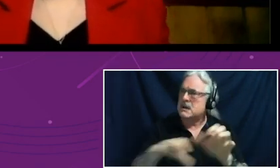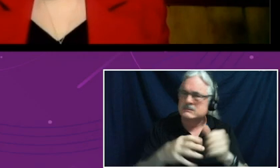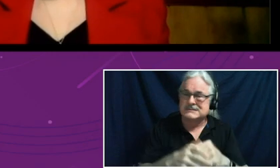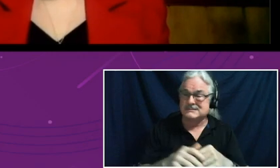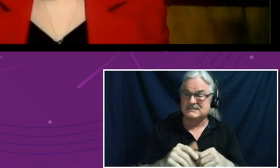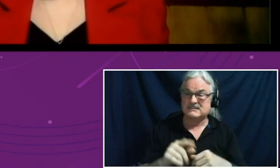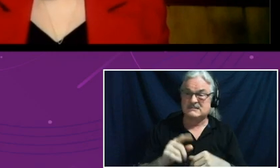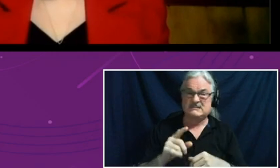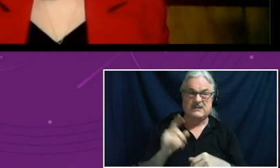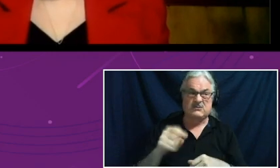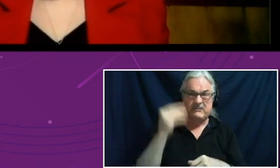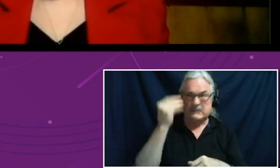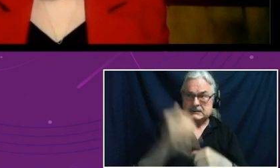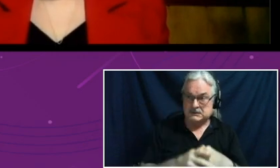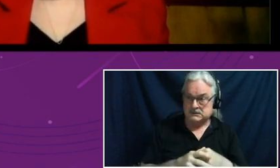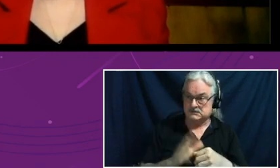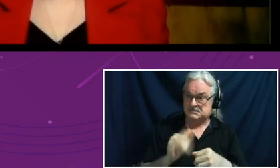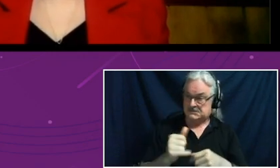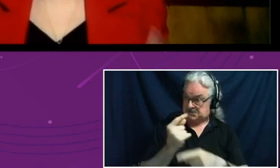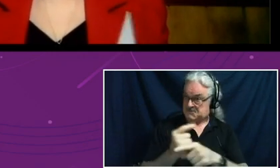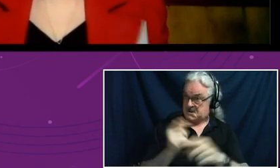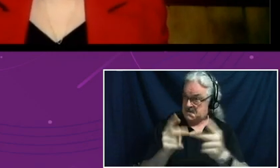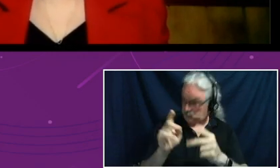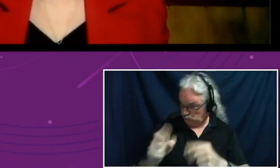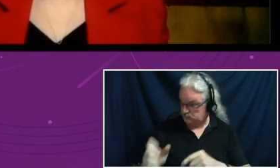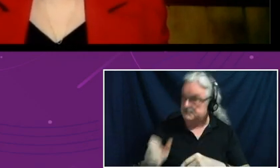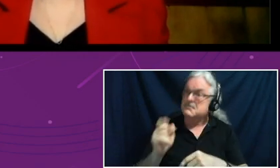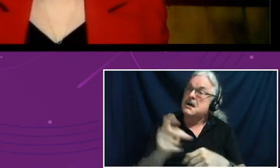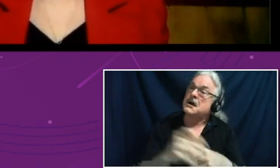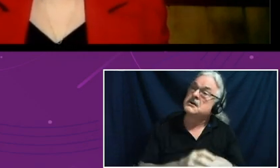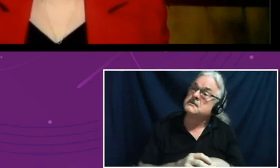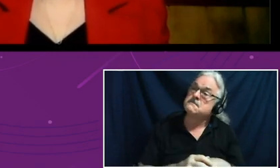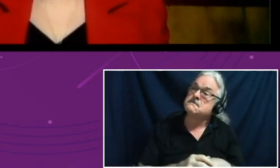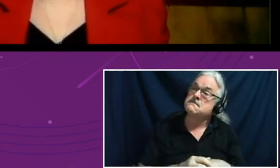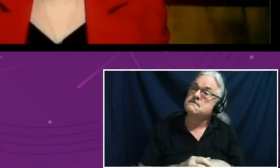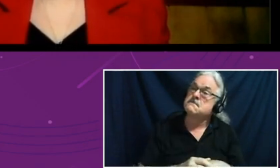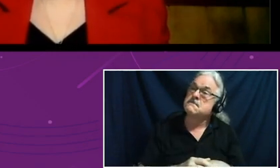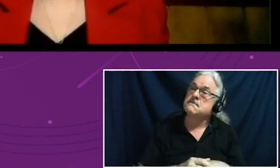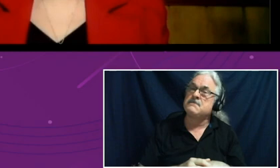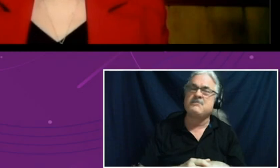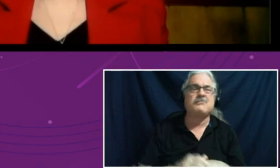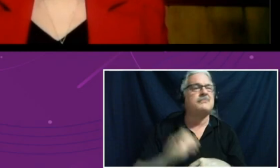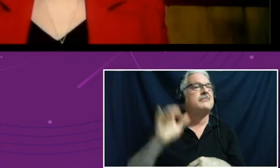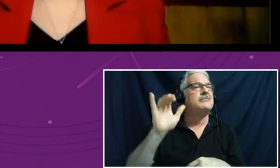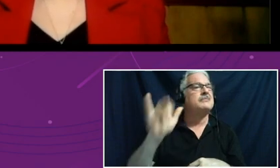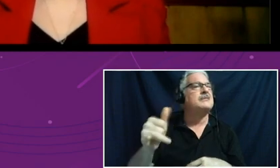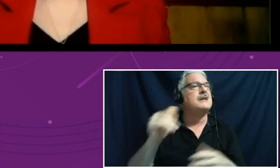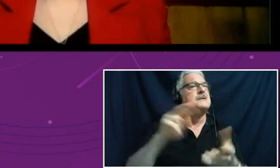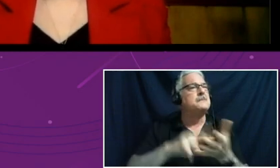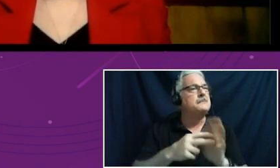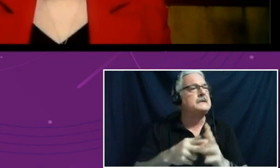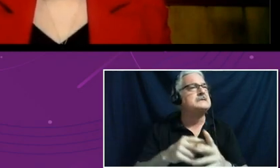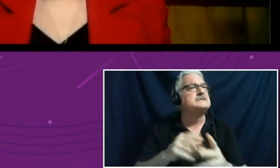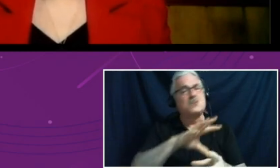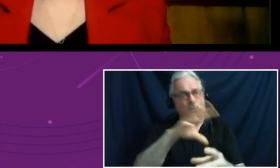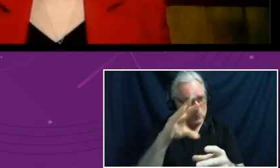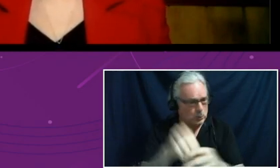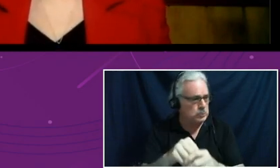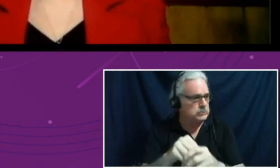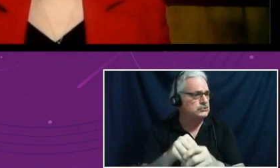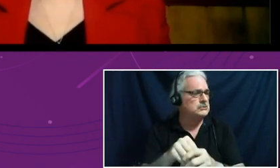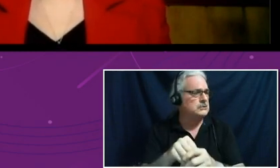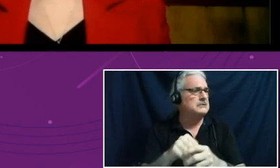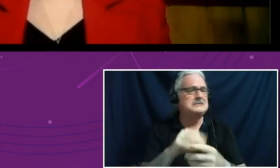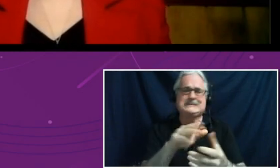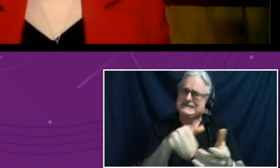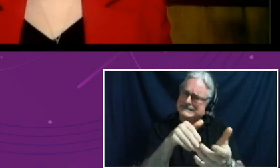une question se pose. L'école est-elle l'endroit auquel ils veulent véritablement retourner? C'est cela qui place l'inclusion au